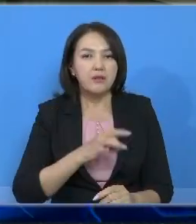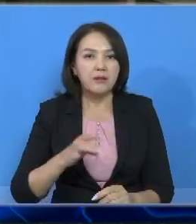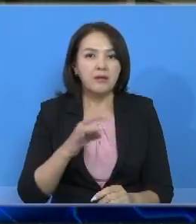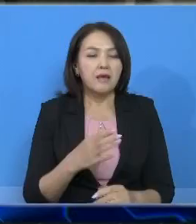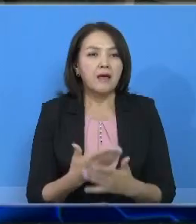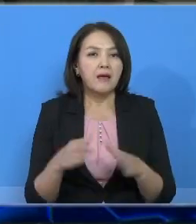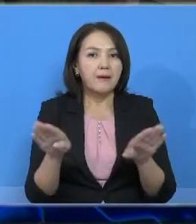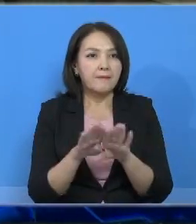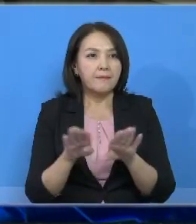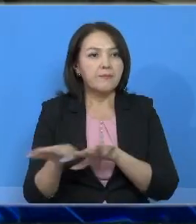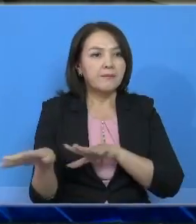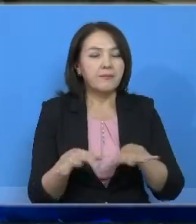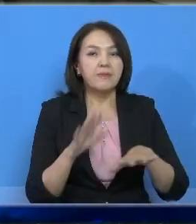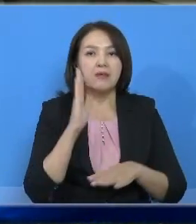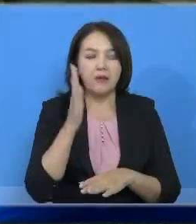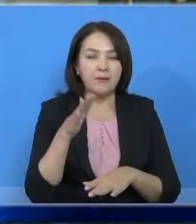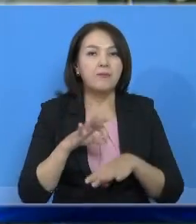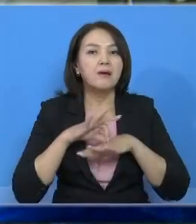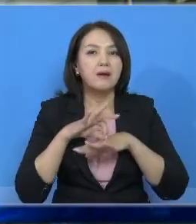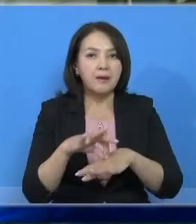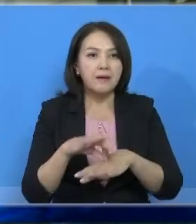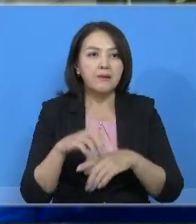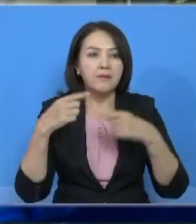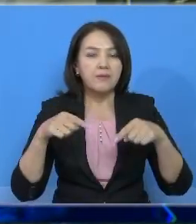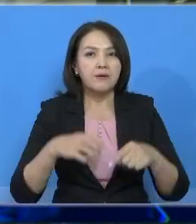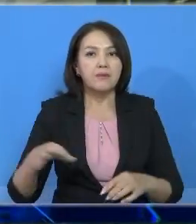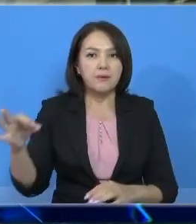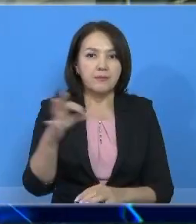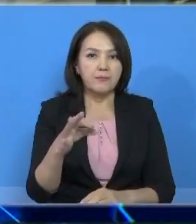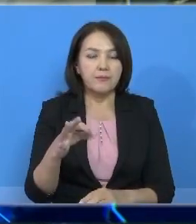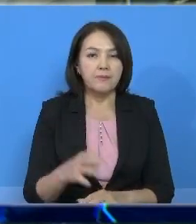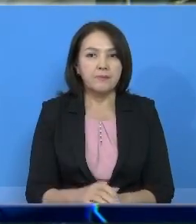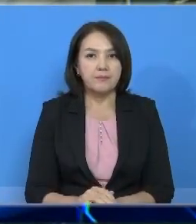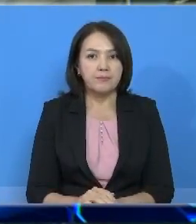регионах. Аналогичные мероприятия будут организованы и в других областях.